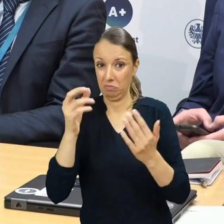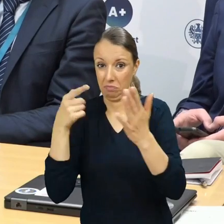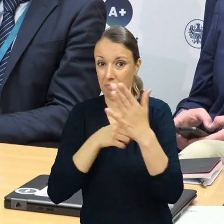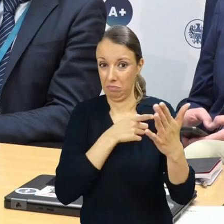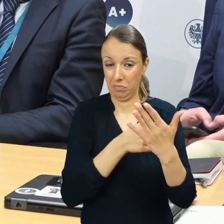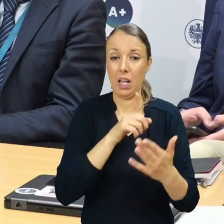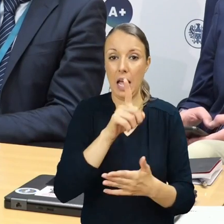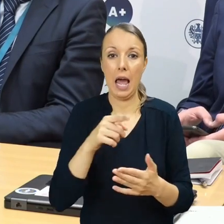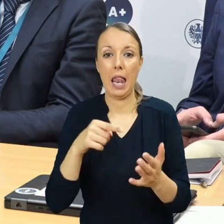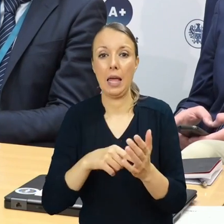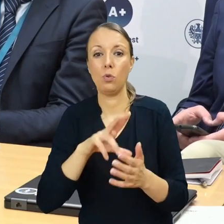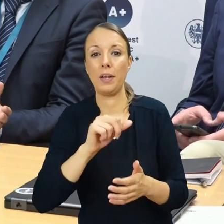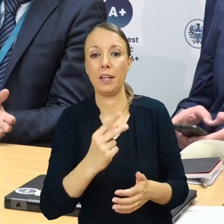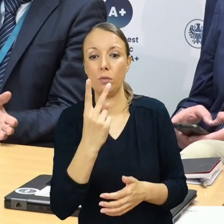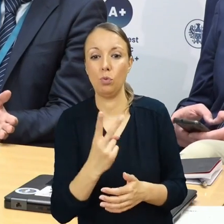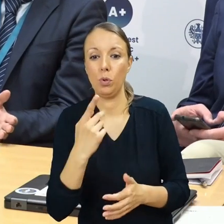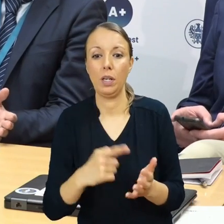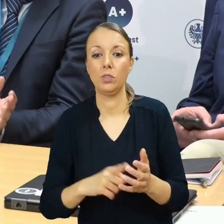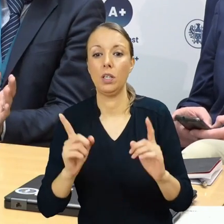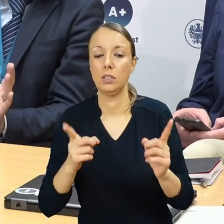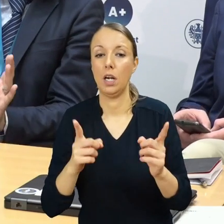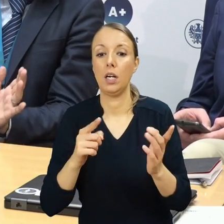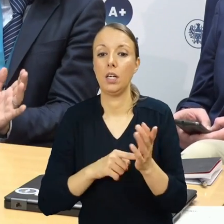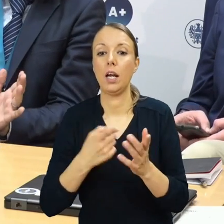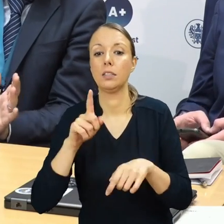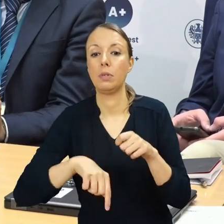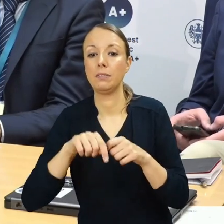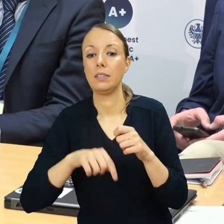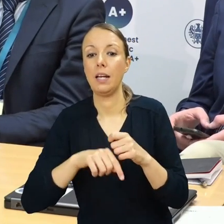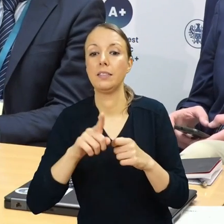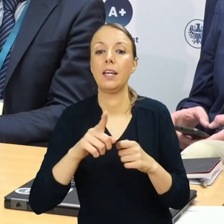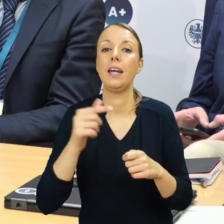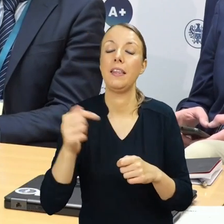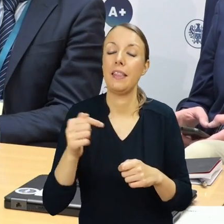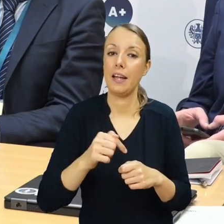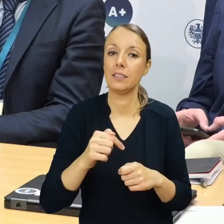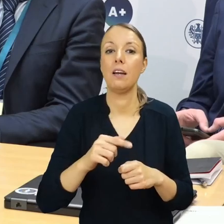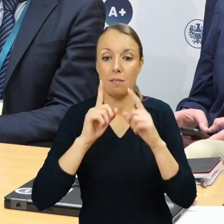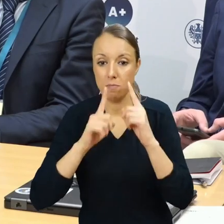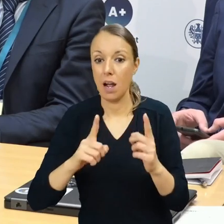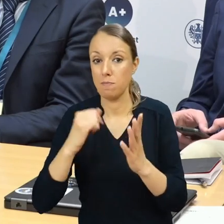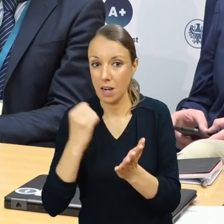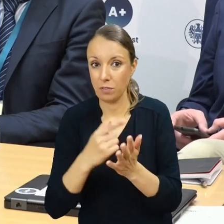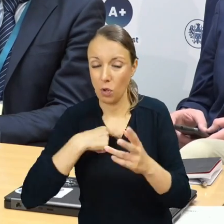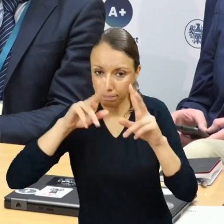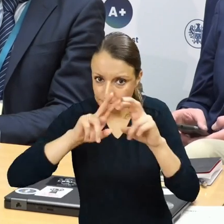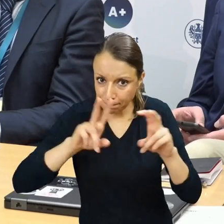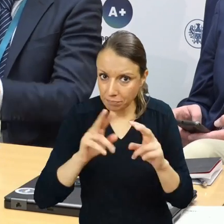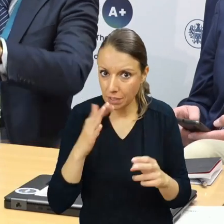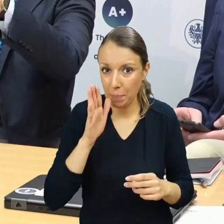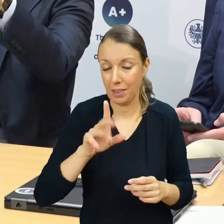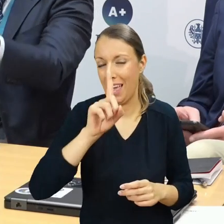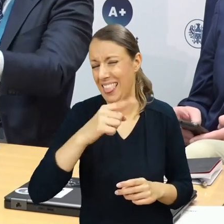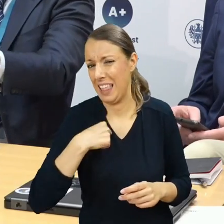drugi zabraniający weryfikowania interesu faktycznego i prawnego, nie będę tego dociekał, ale wyobrażając sobie